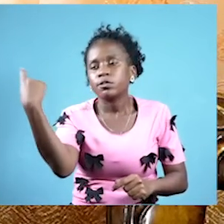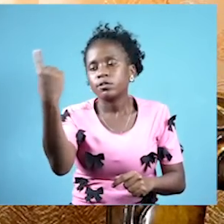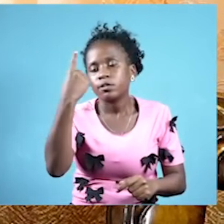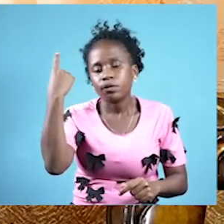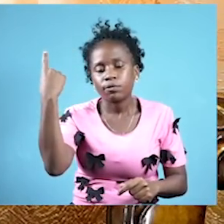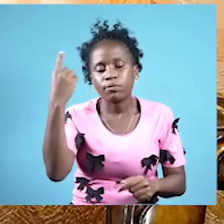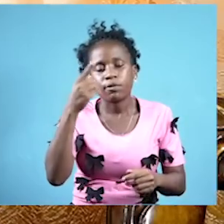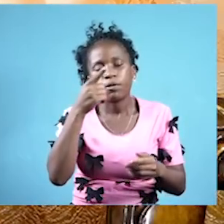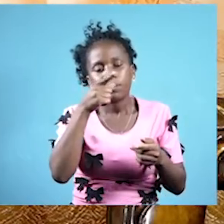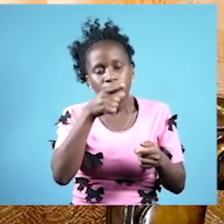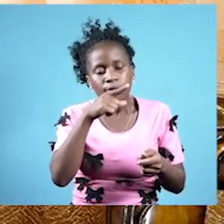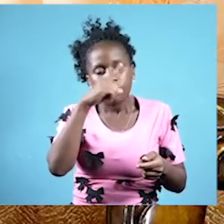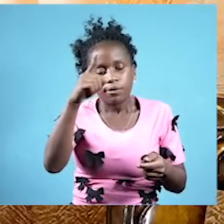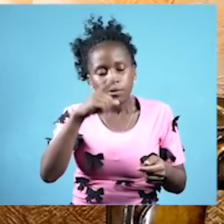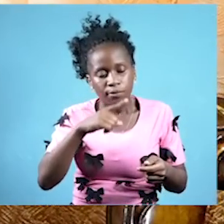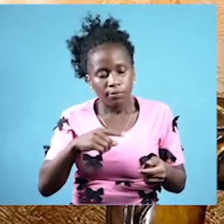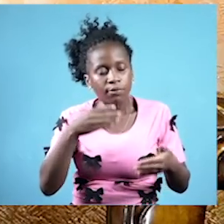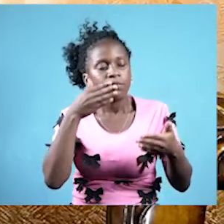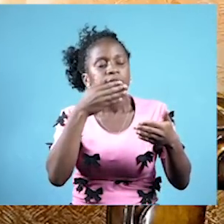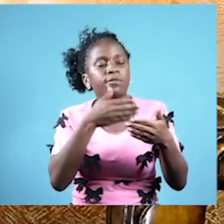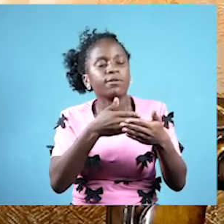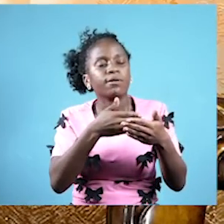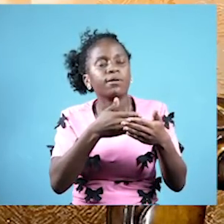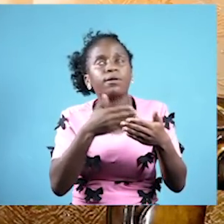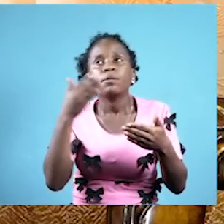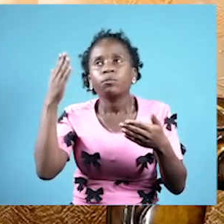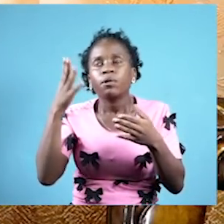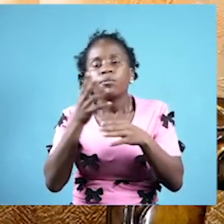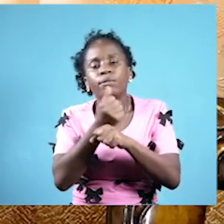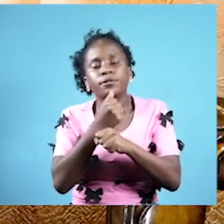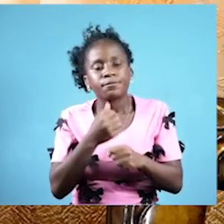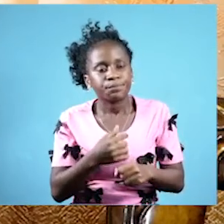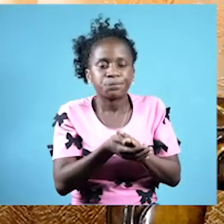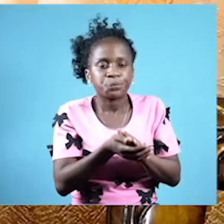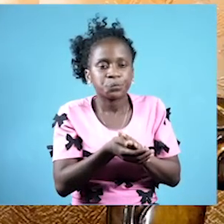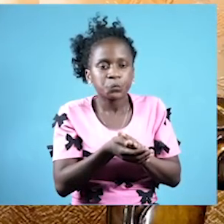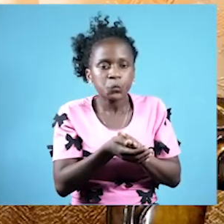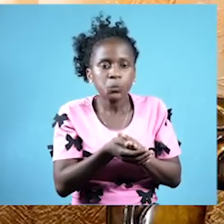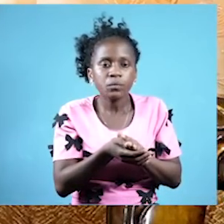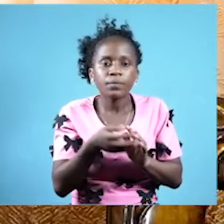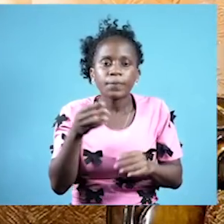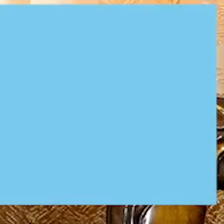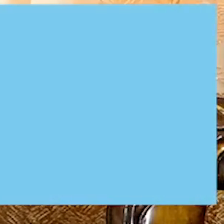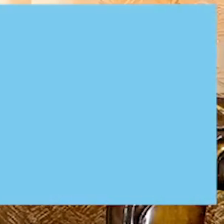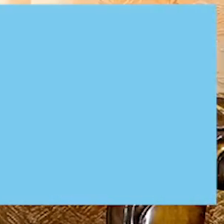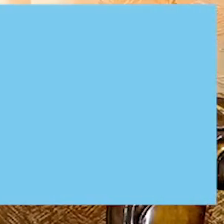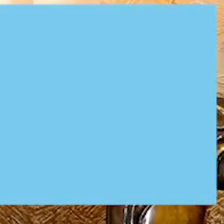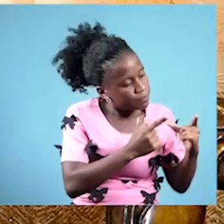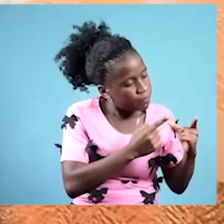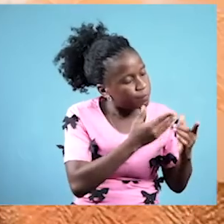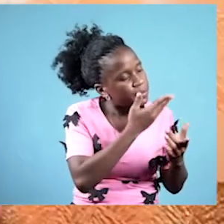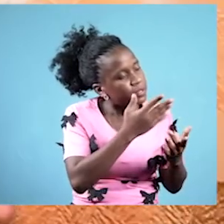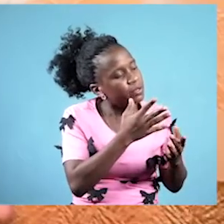hekima ya kuweza kuliongoza taifa hili na kulifikisha pale Mwenyezi Mungu atakapomjalia